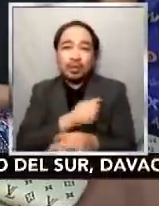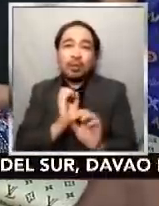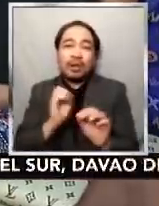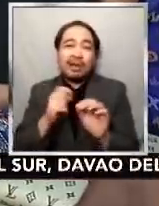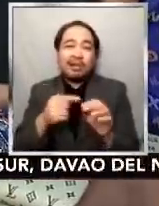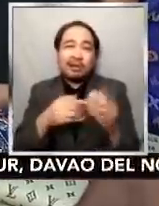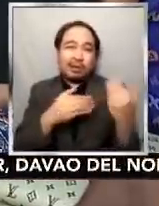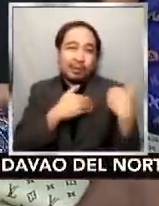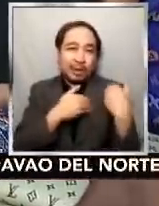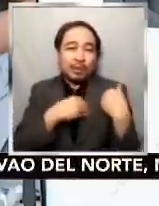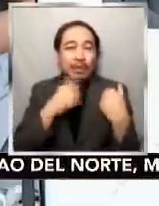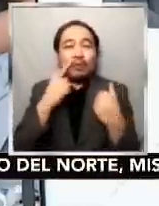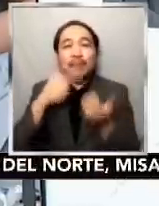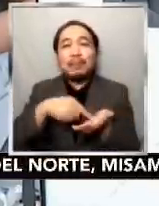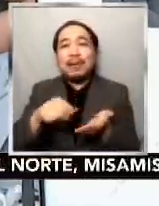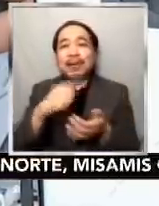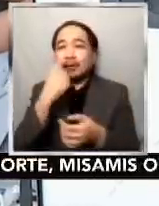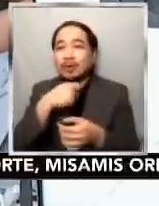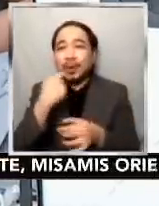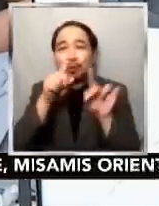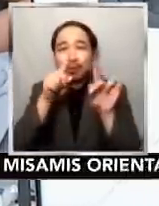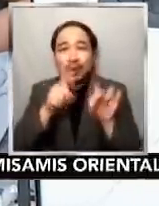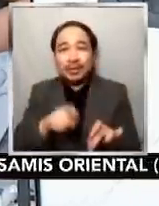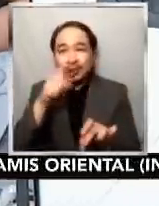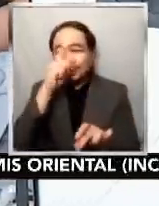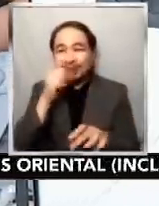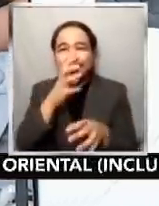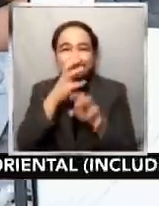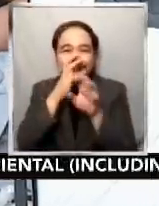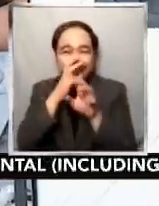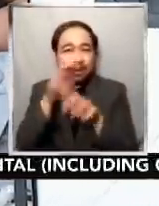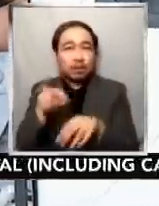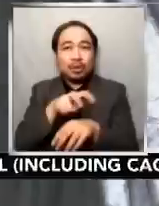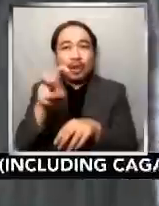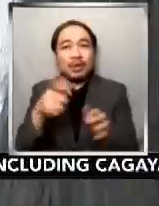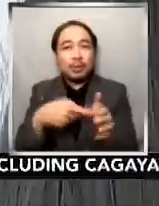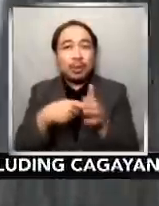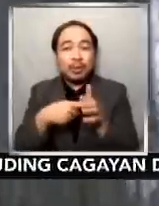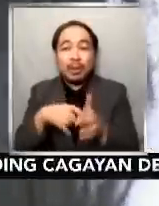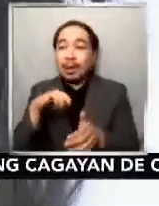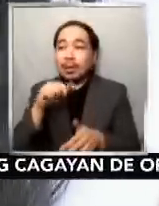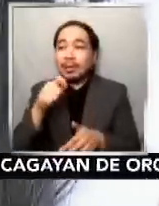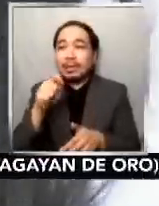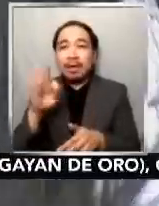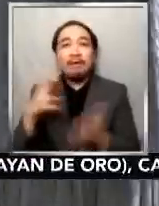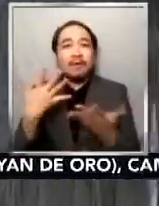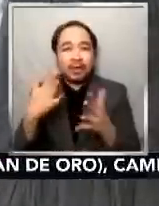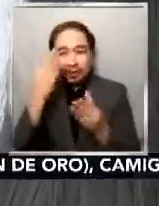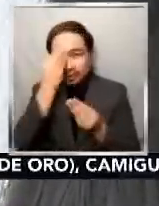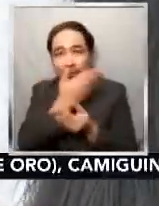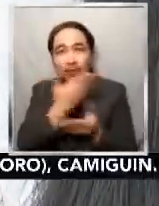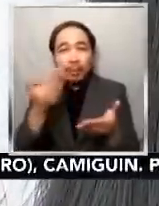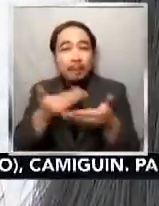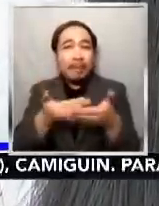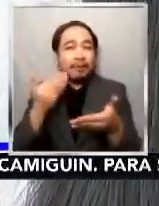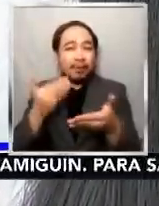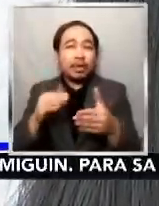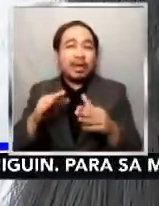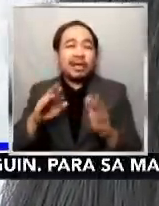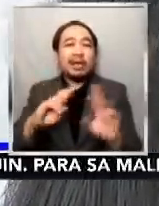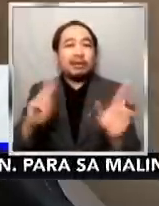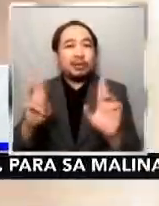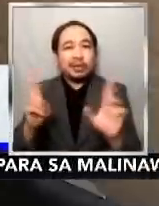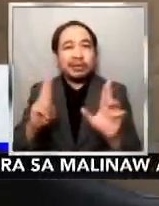ng mga travel requirement. Nag-abiso naman daw ang IATF bago ito ipatupad. At para maiwasan ang hawaan ngayong may pandemya, sabi